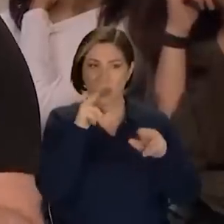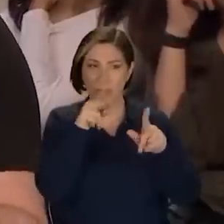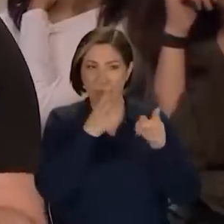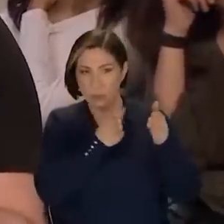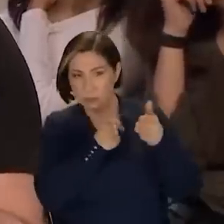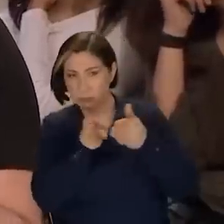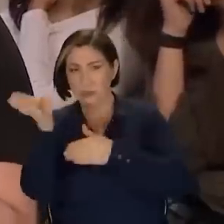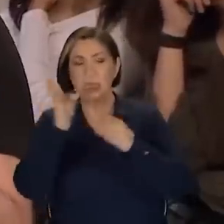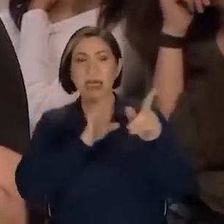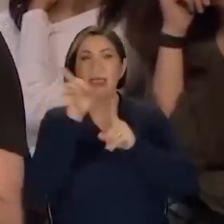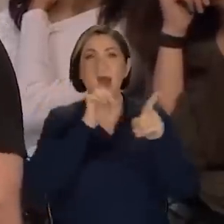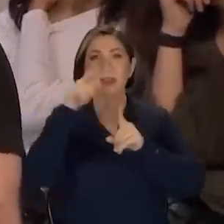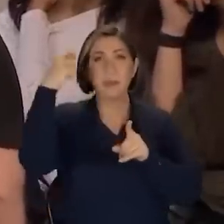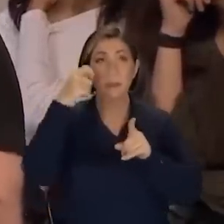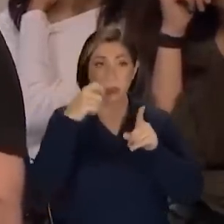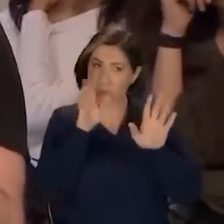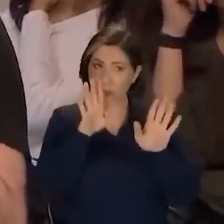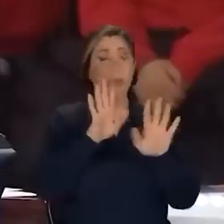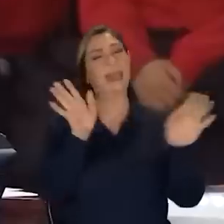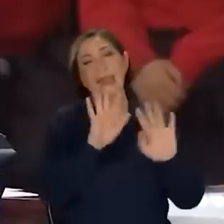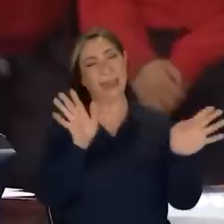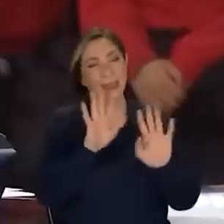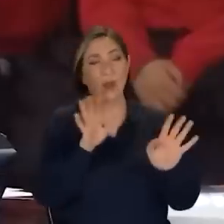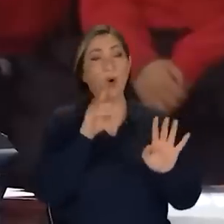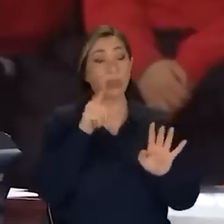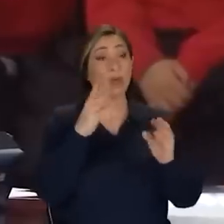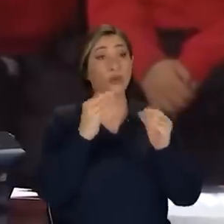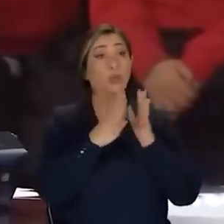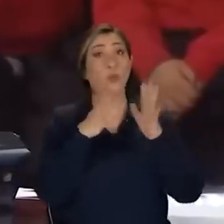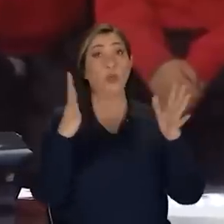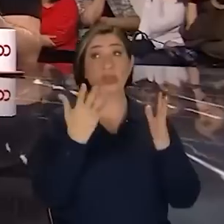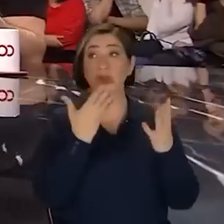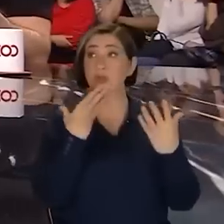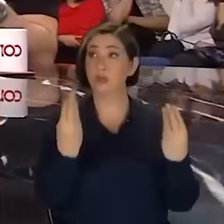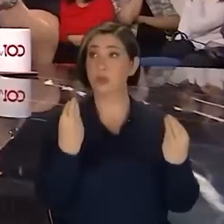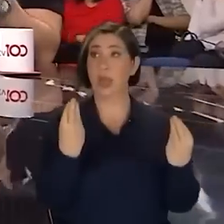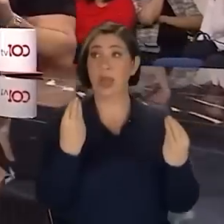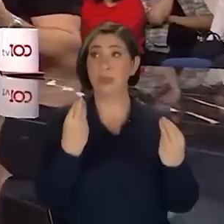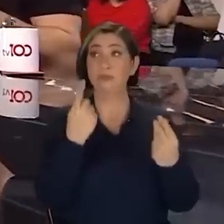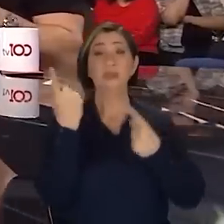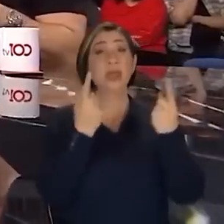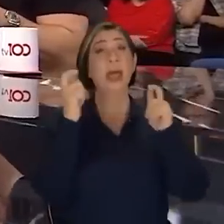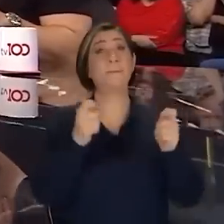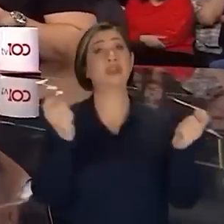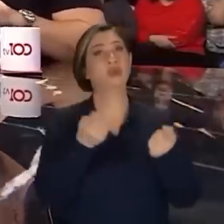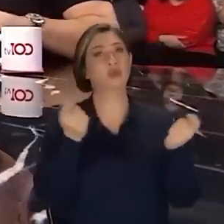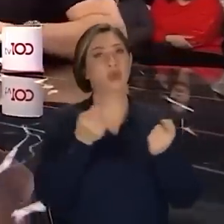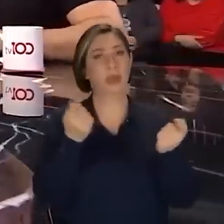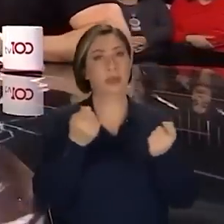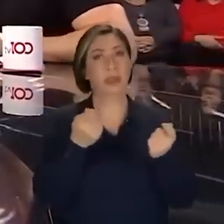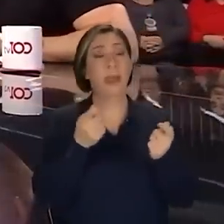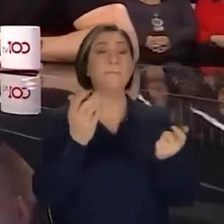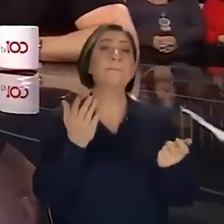hale mi gidiyor dijital platform Halbuki değil Çünkü onlar da çok büyük ve şık güzel bir şeyler yapmaya çalışıyorlar